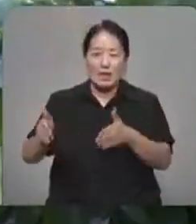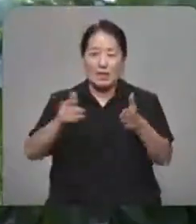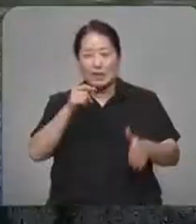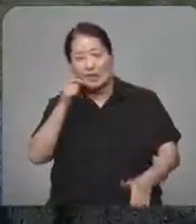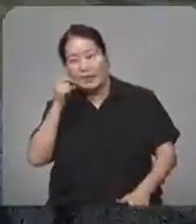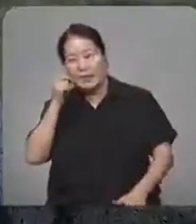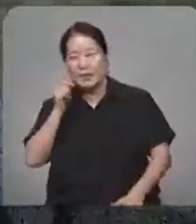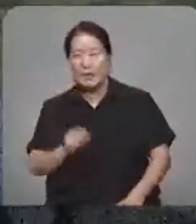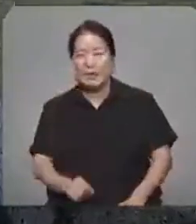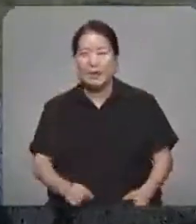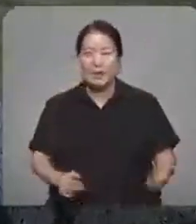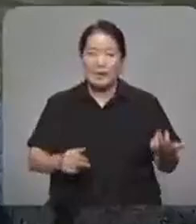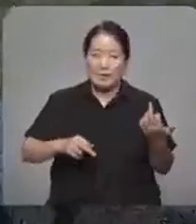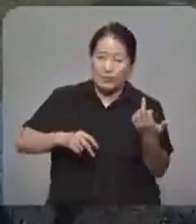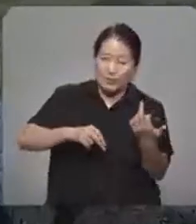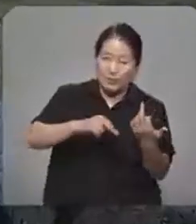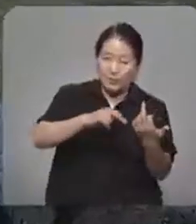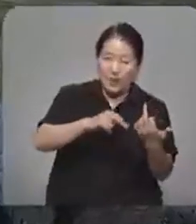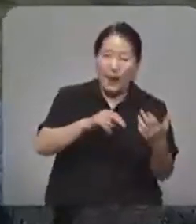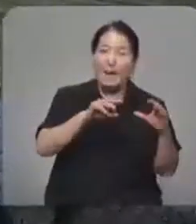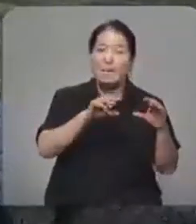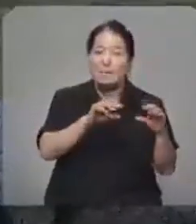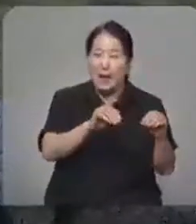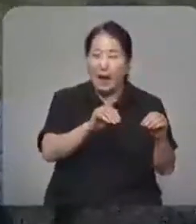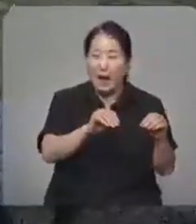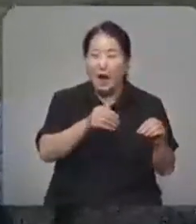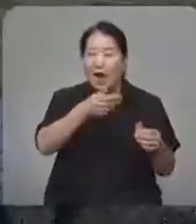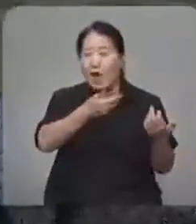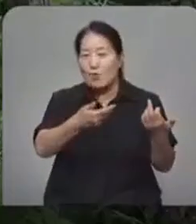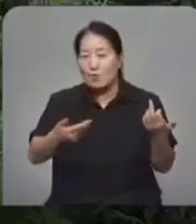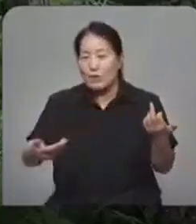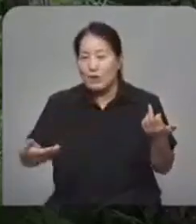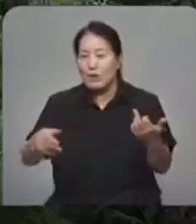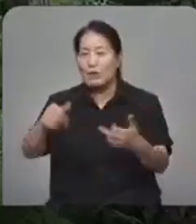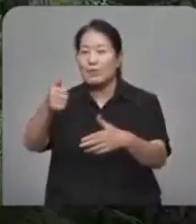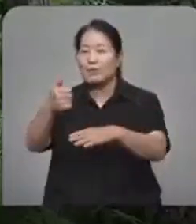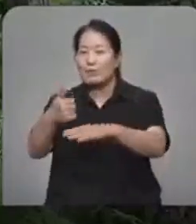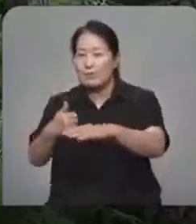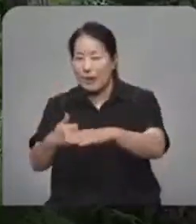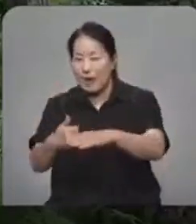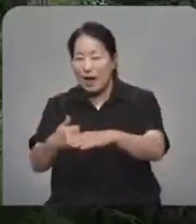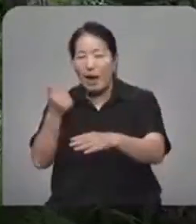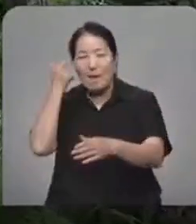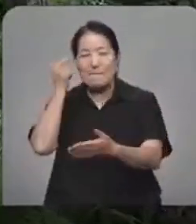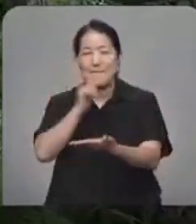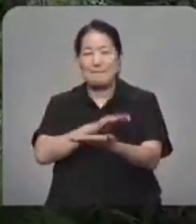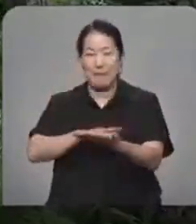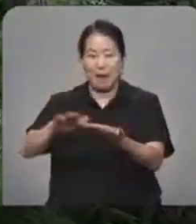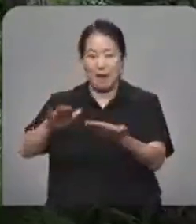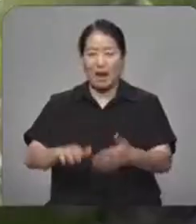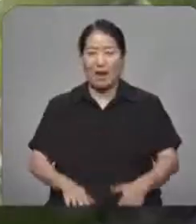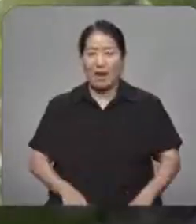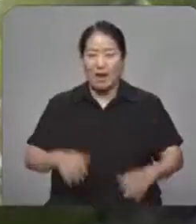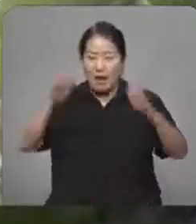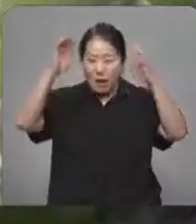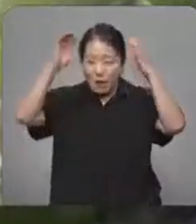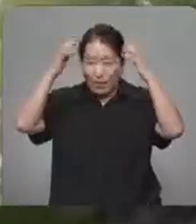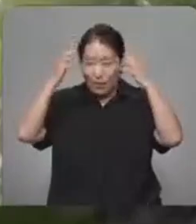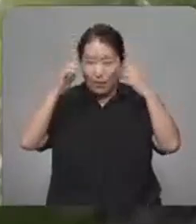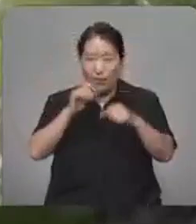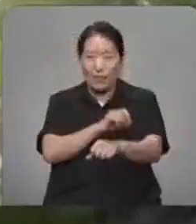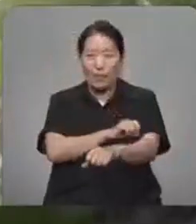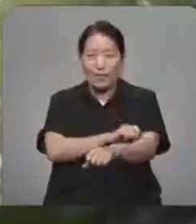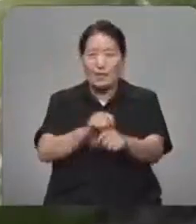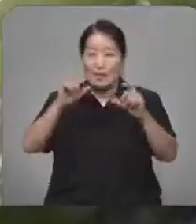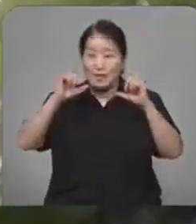산행을 잠시 멈추고 계곡에 발을 담그면 더위가 저만치 물러납니다. 폭염특보라 걱정했지만